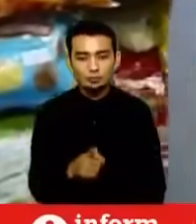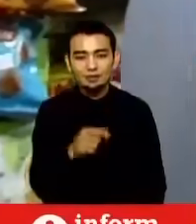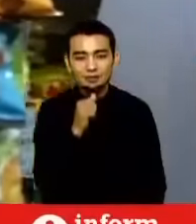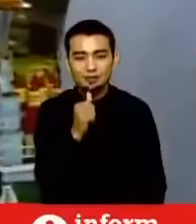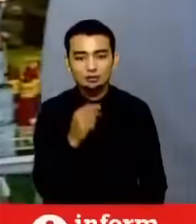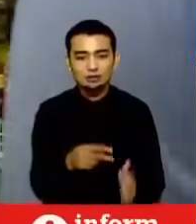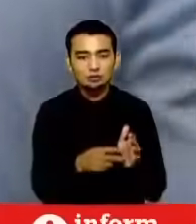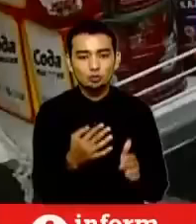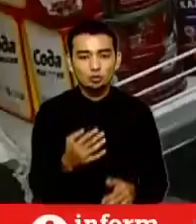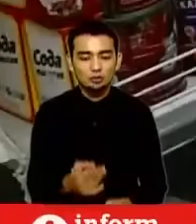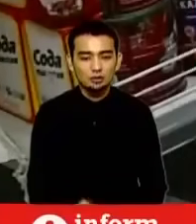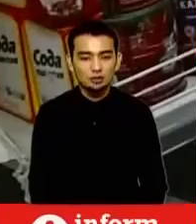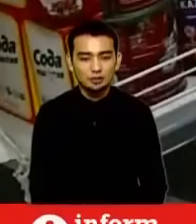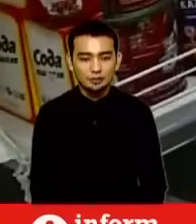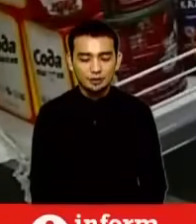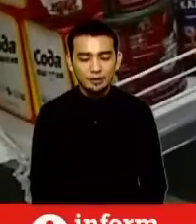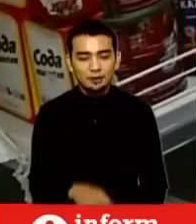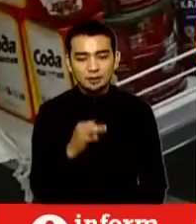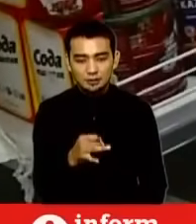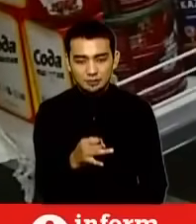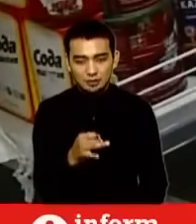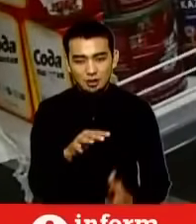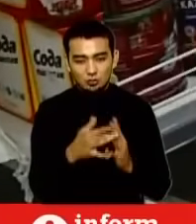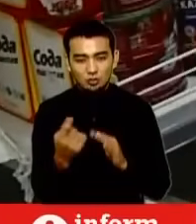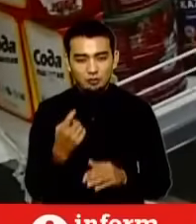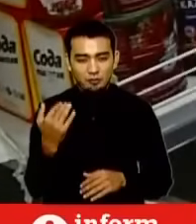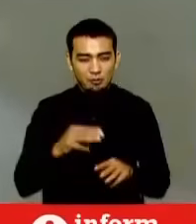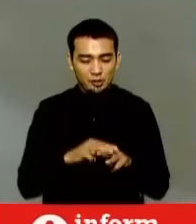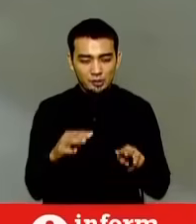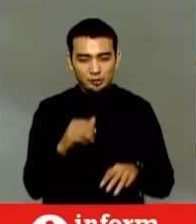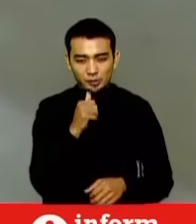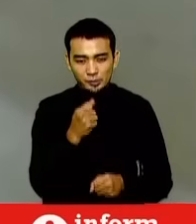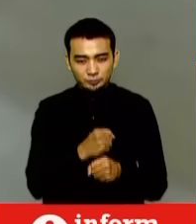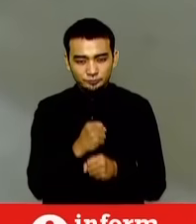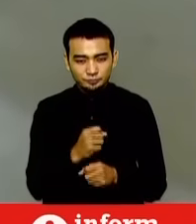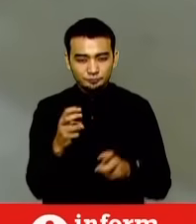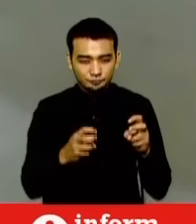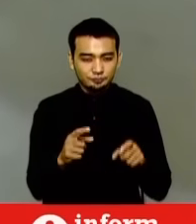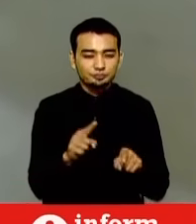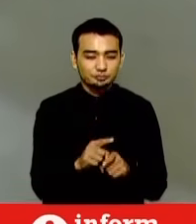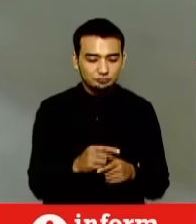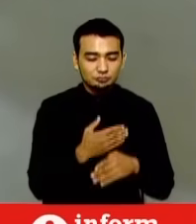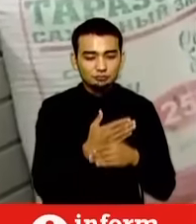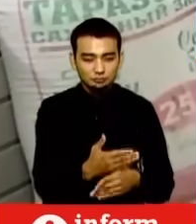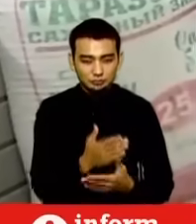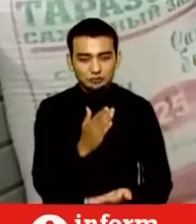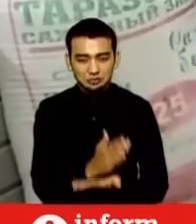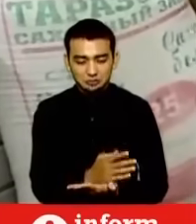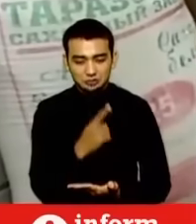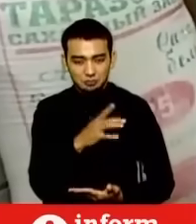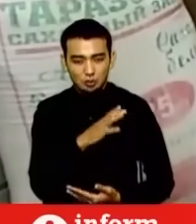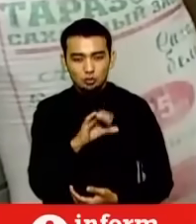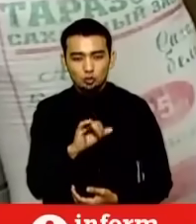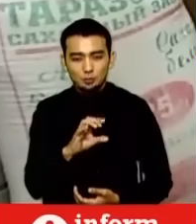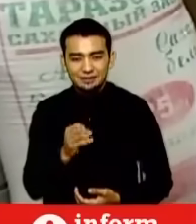жатыр? Ауыл шаруашылығы министрлігінің өкілдері қант өндірушілерге де шаруаларға да көмек көрсетіліп жатыр деді.